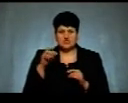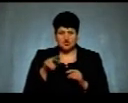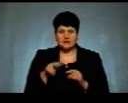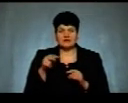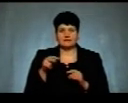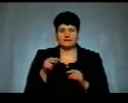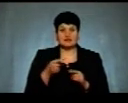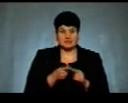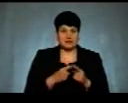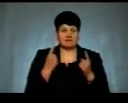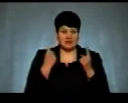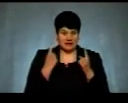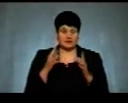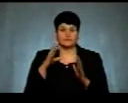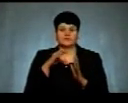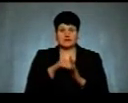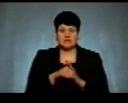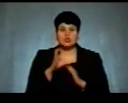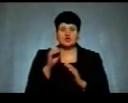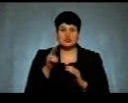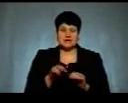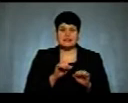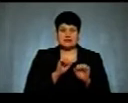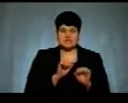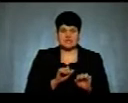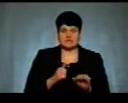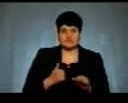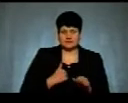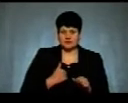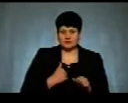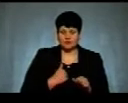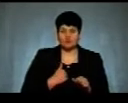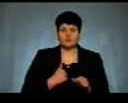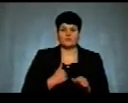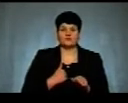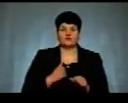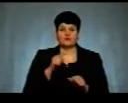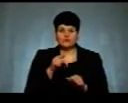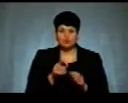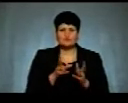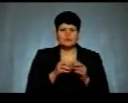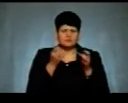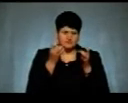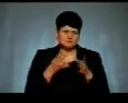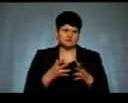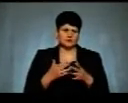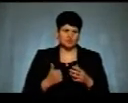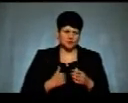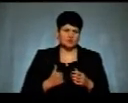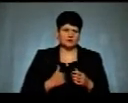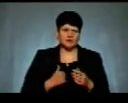і це такий вагомий внесок в соціальний захист військовослужбовців, в тому числі і рядового складу,